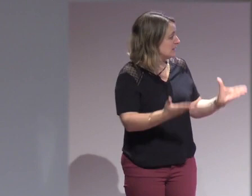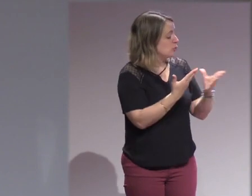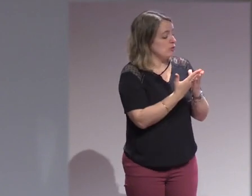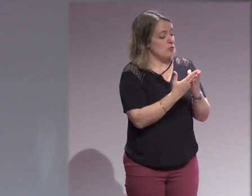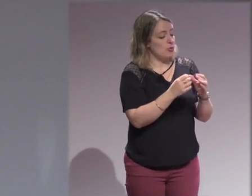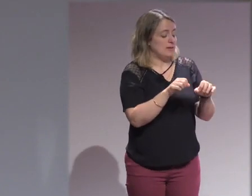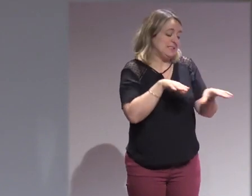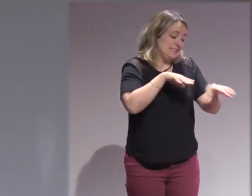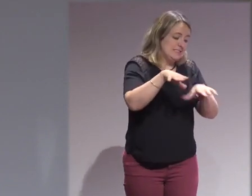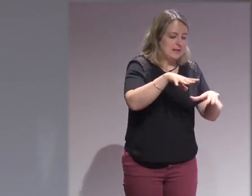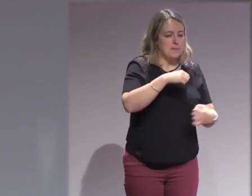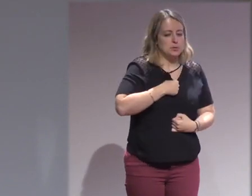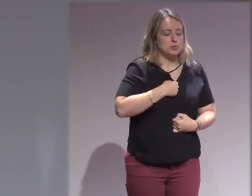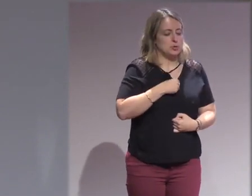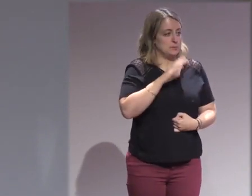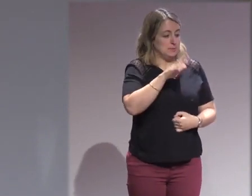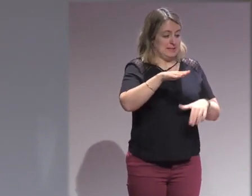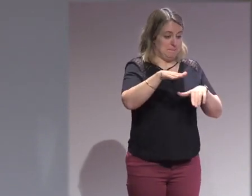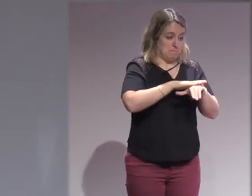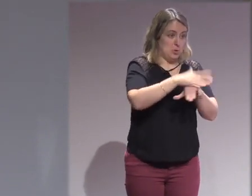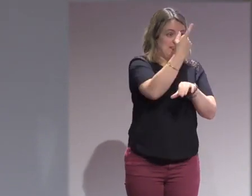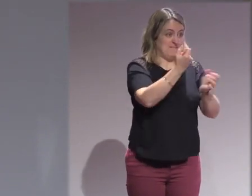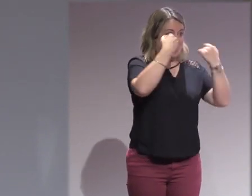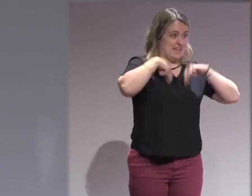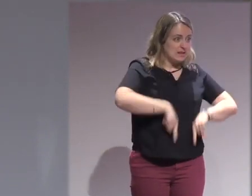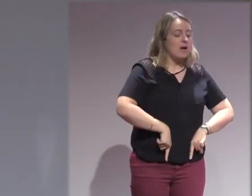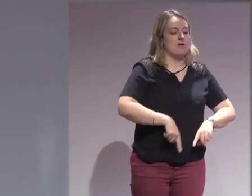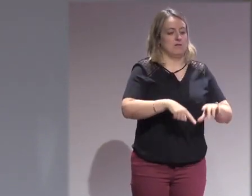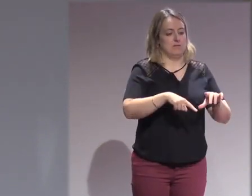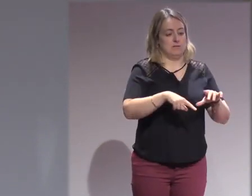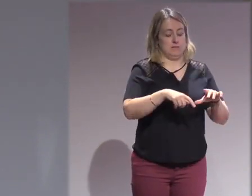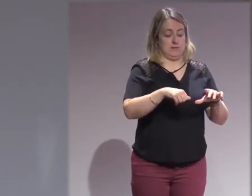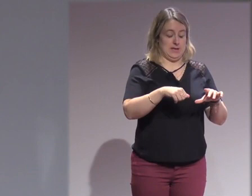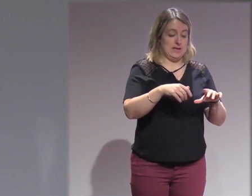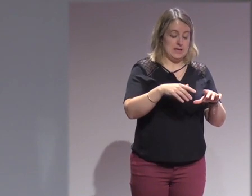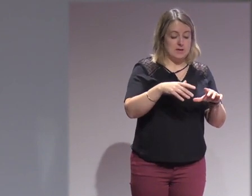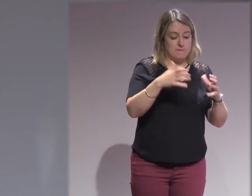vraiment une politique d'État menée en très grand nombre. Ça ne